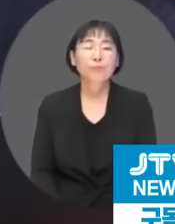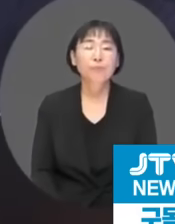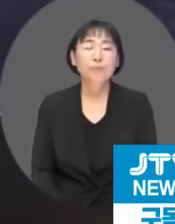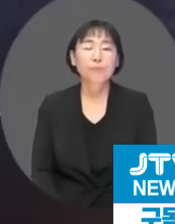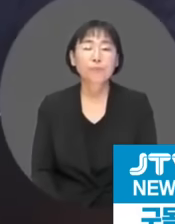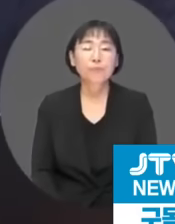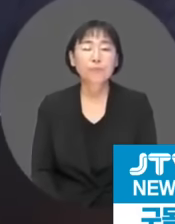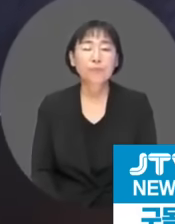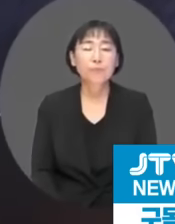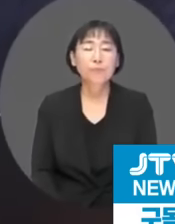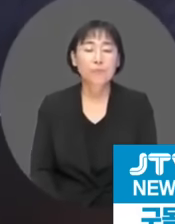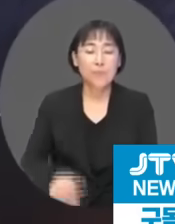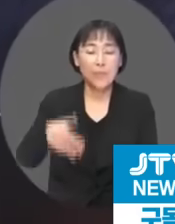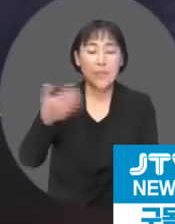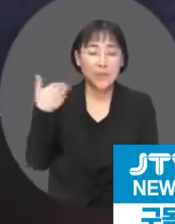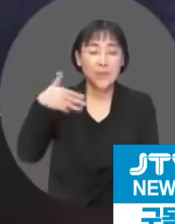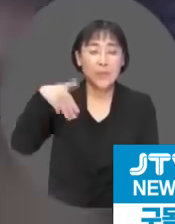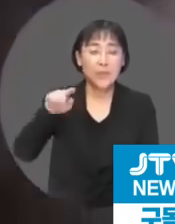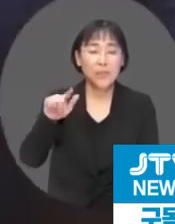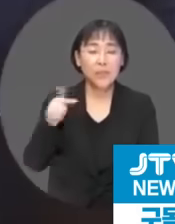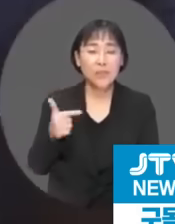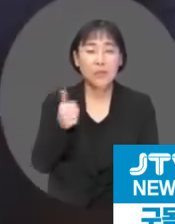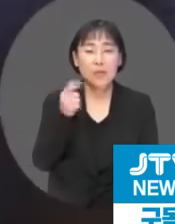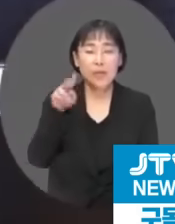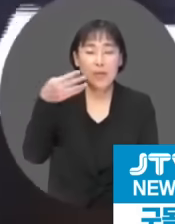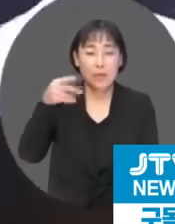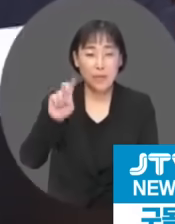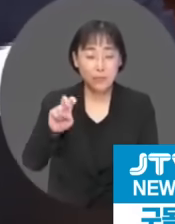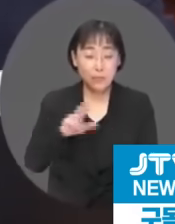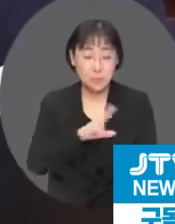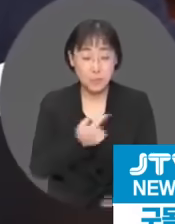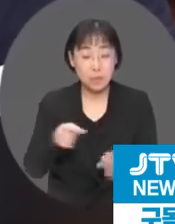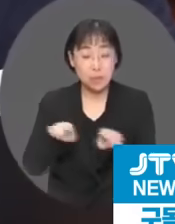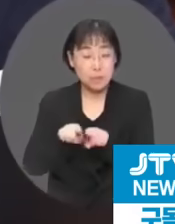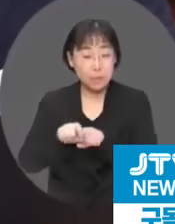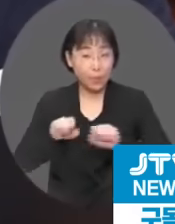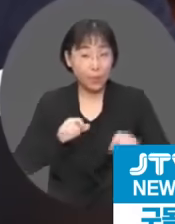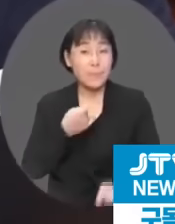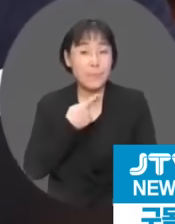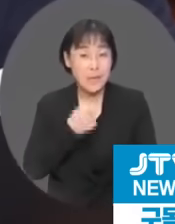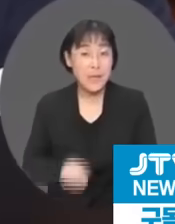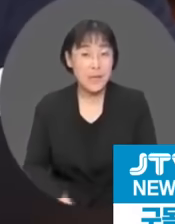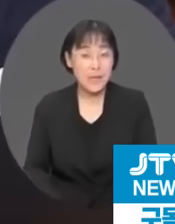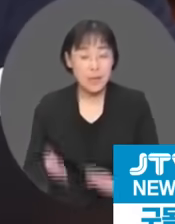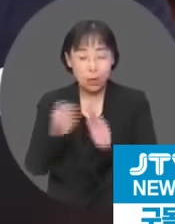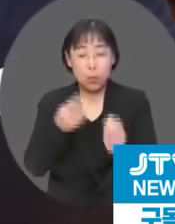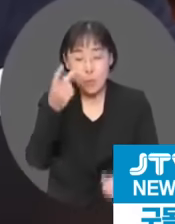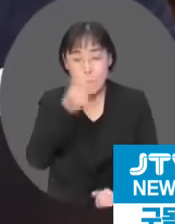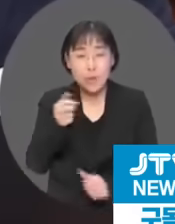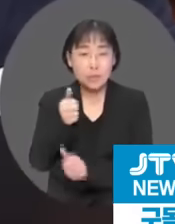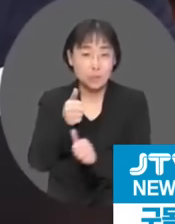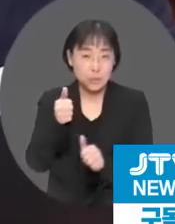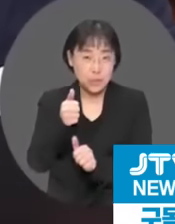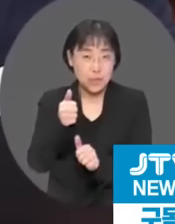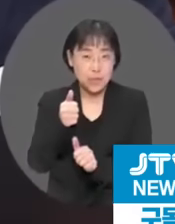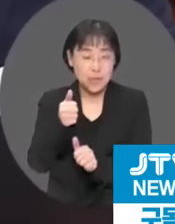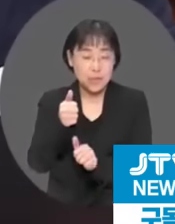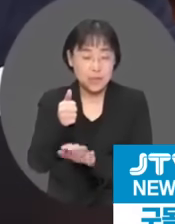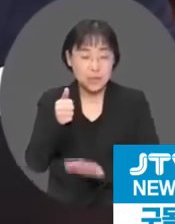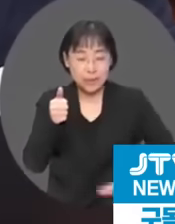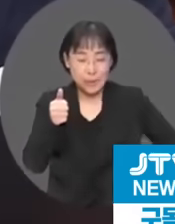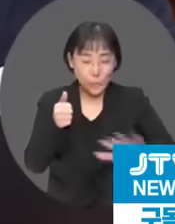지방선거를 위한 공천관리위원회는 어 어 대개가 만장일치 의결을 했고 그리고